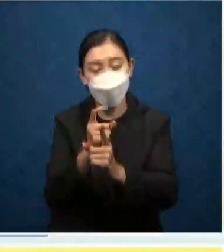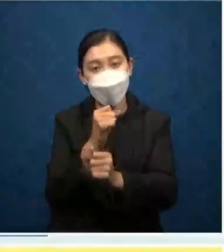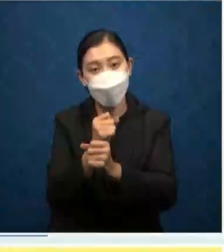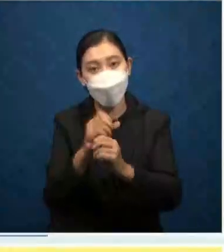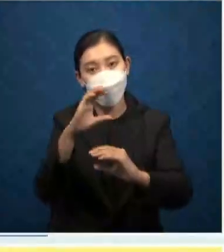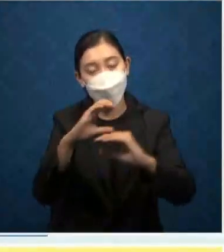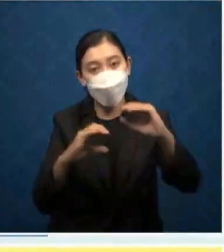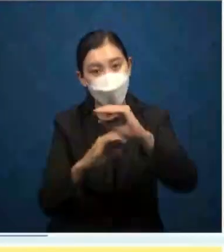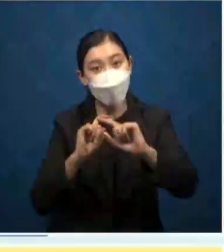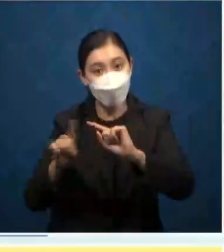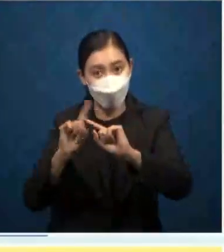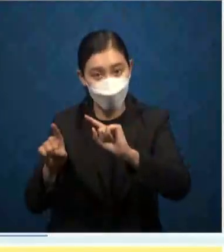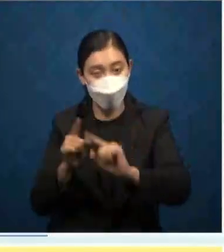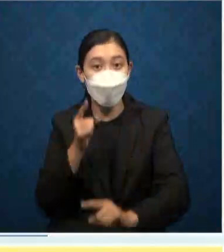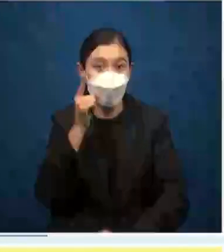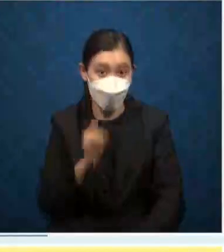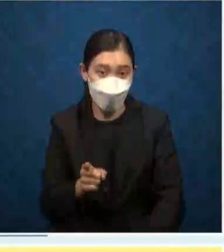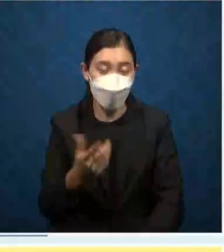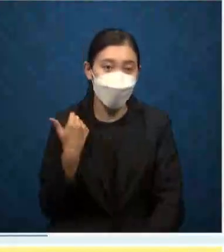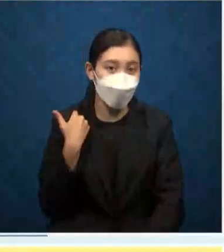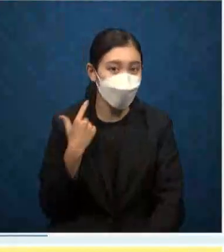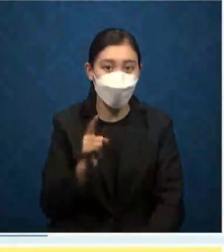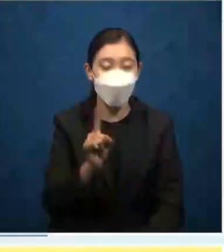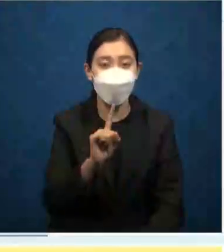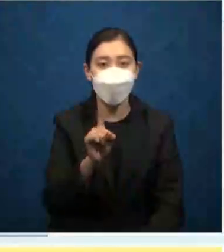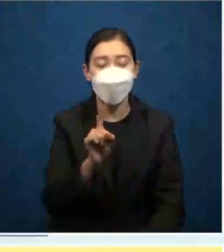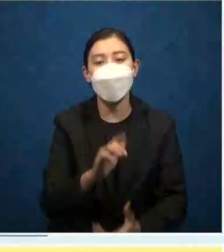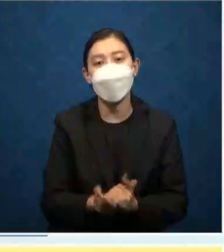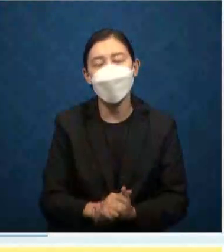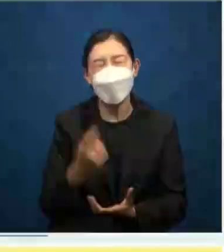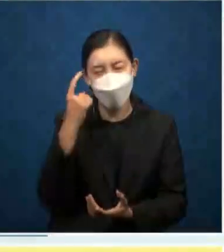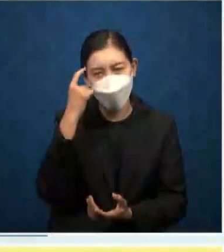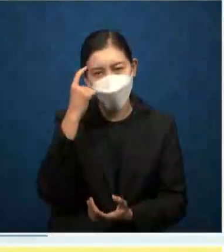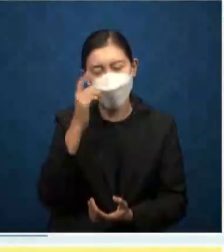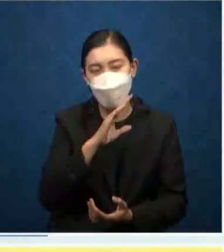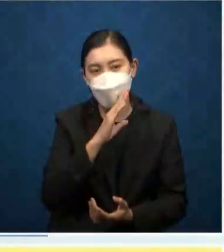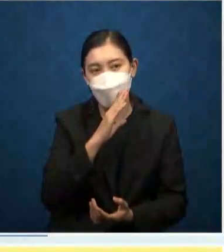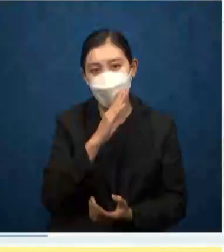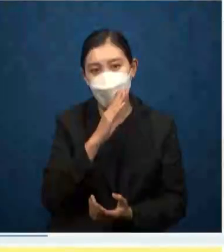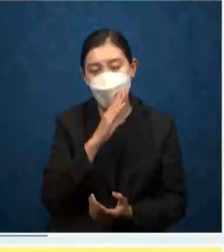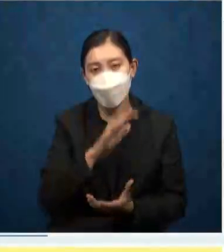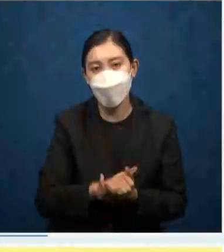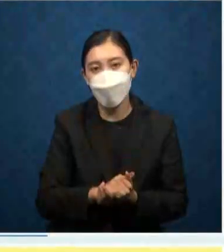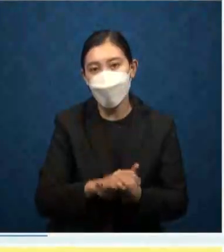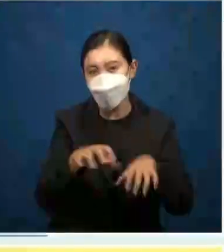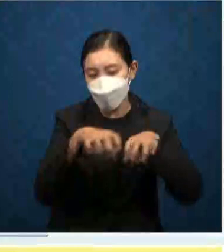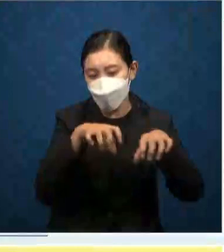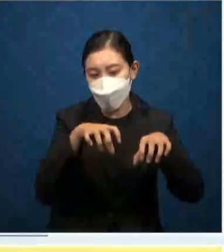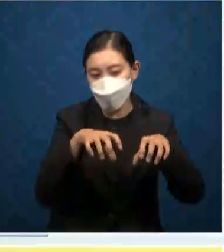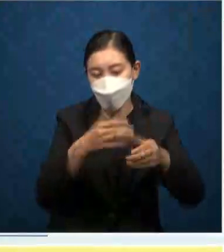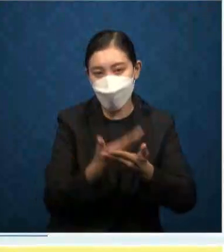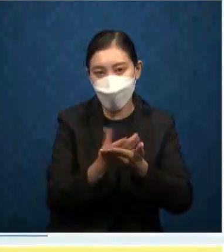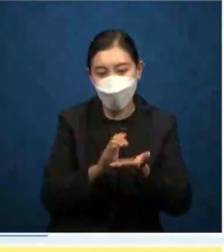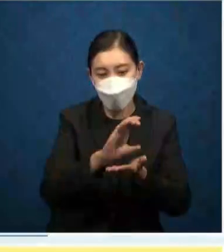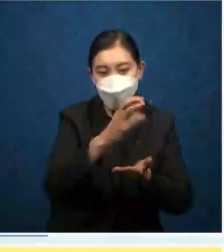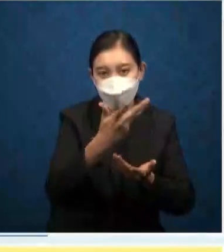าการได้ดีนะครับแต่น่าจะมีการประเมินผลว่าเมื่อวางแบบนี้แล้วสัมฤทธิผลเป็นอย่างไรและประเด็นที่ส